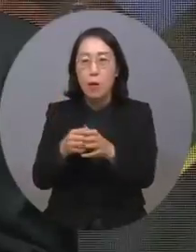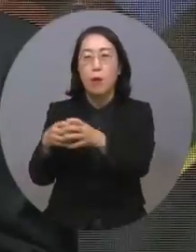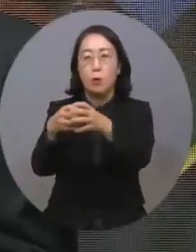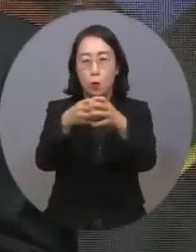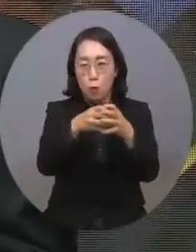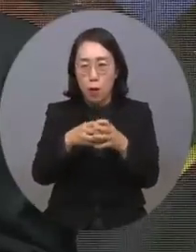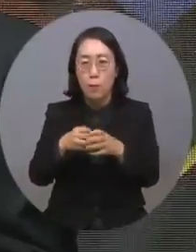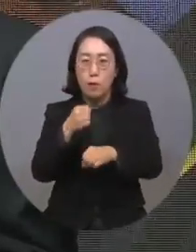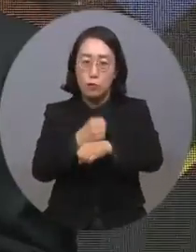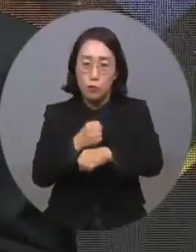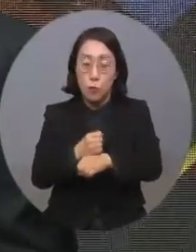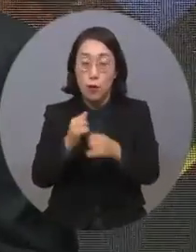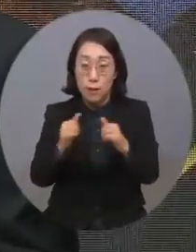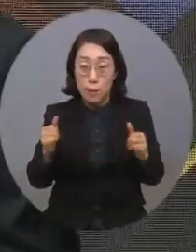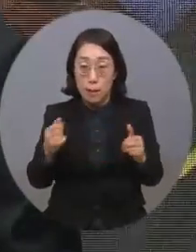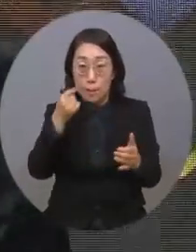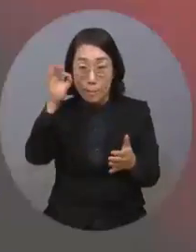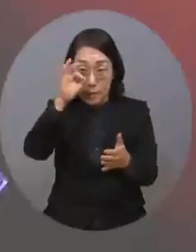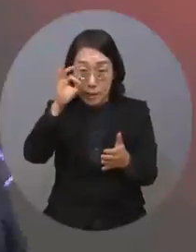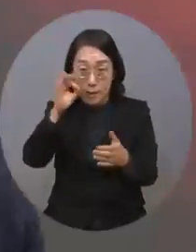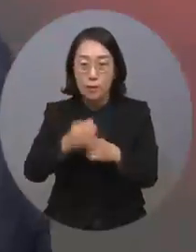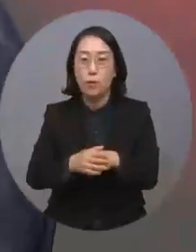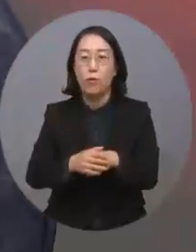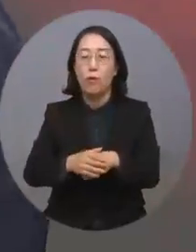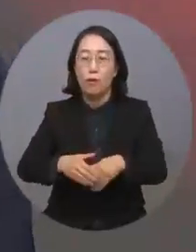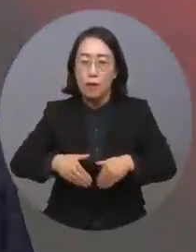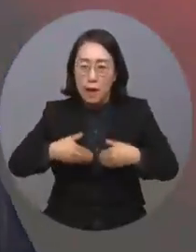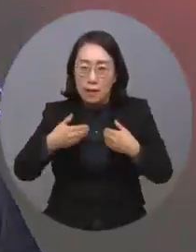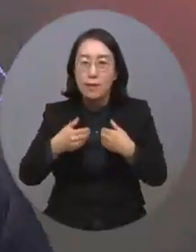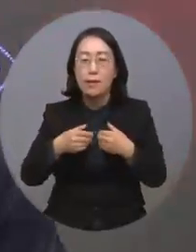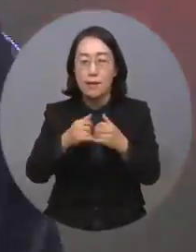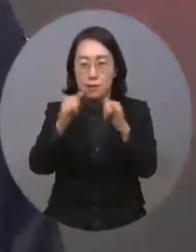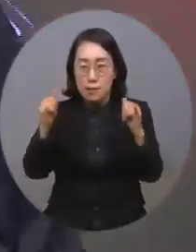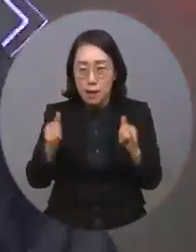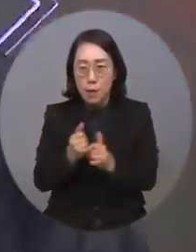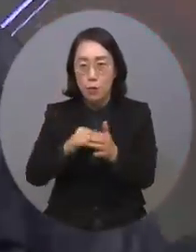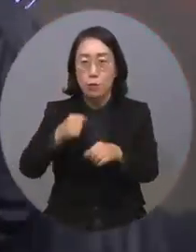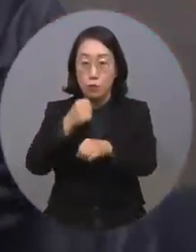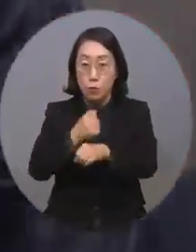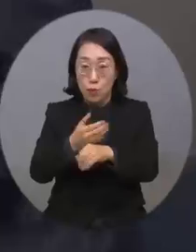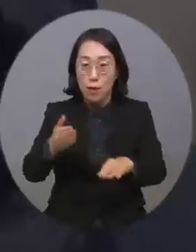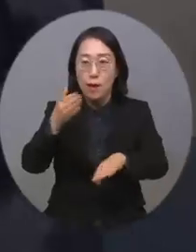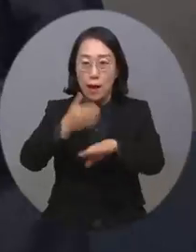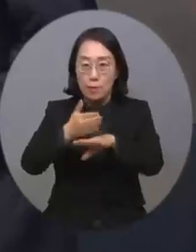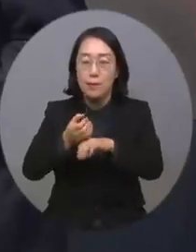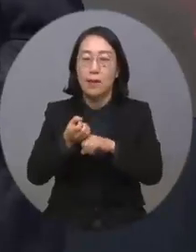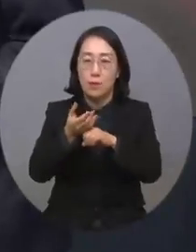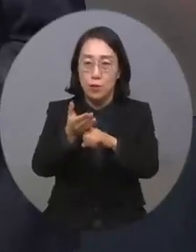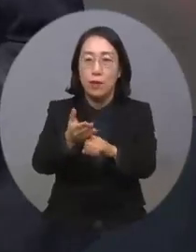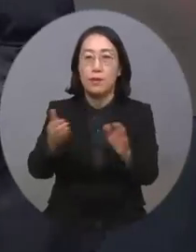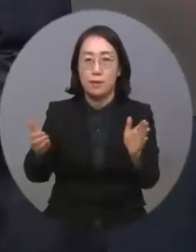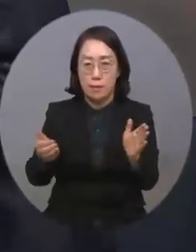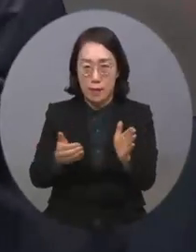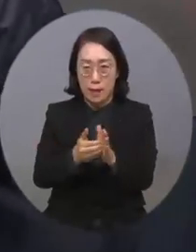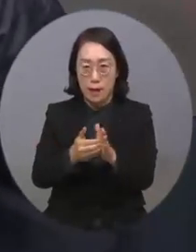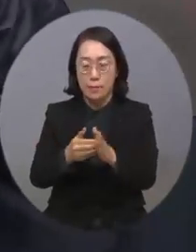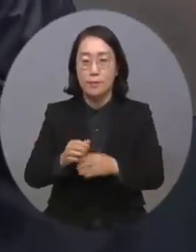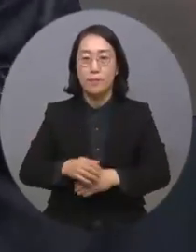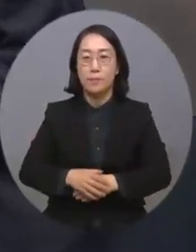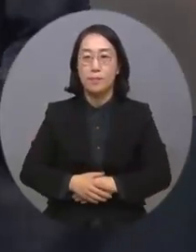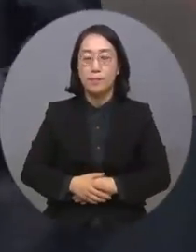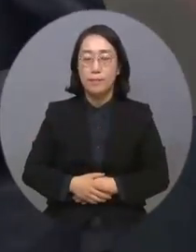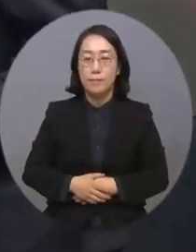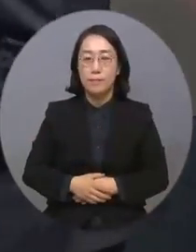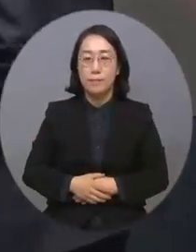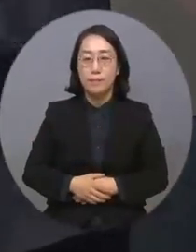분야에서 유공자를 발굴해 따뜻한 대한민국을 만드는데 노력한 공로에 감사를 전했습니다 복지 tv 뉴스